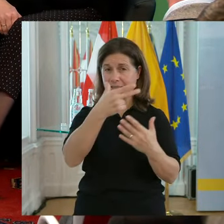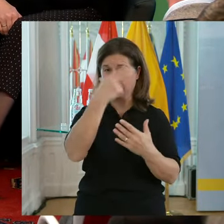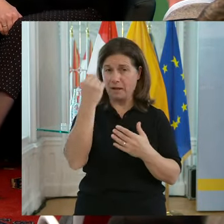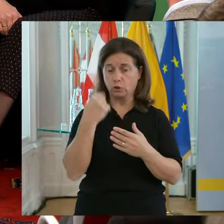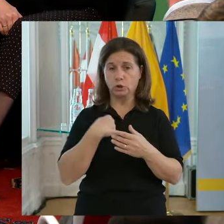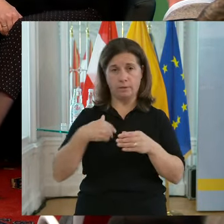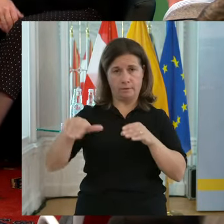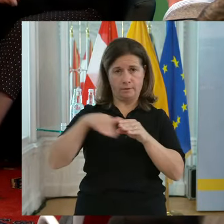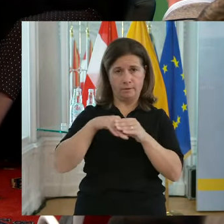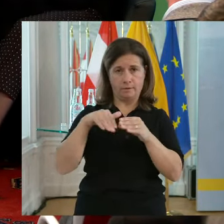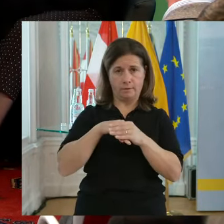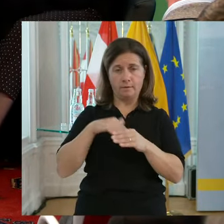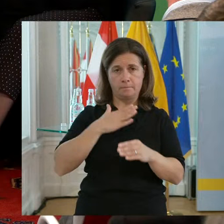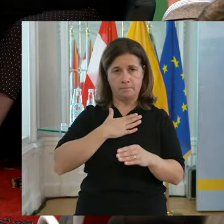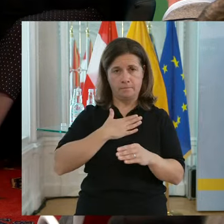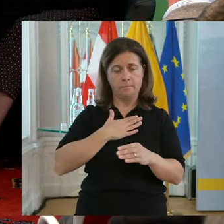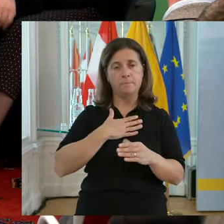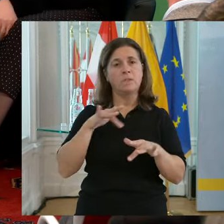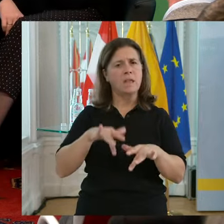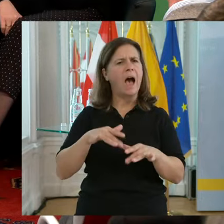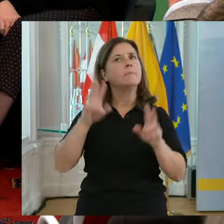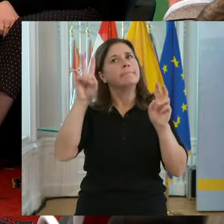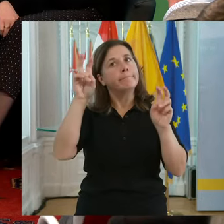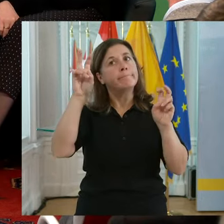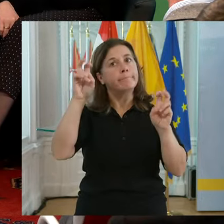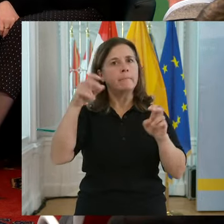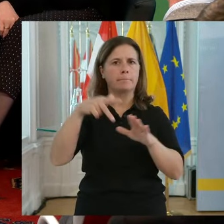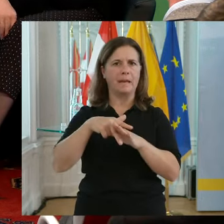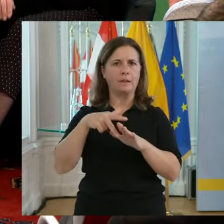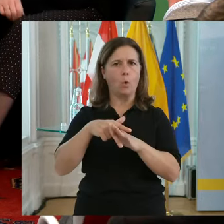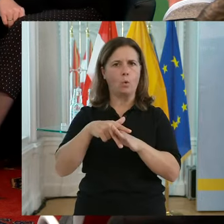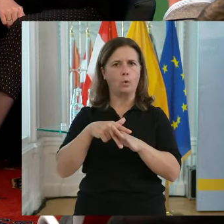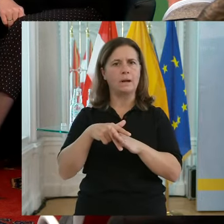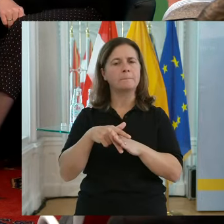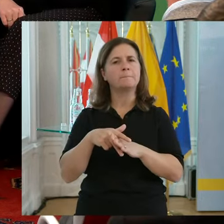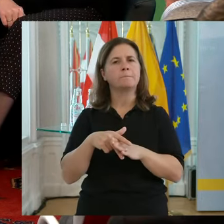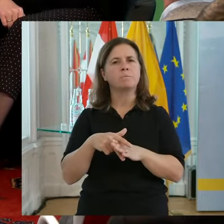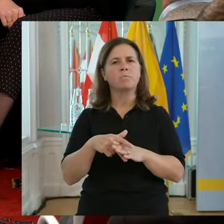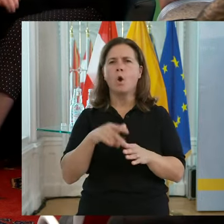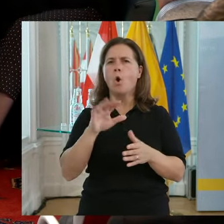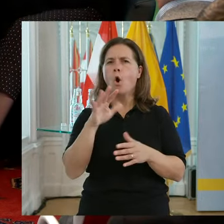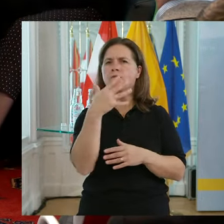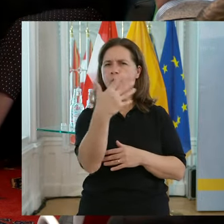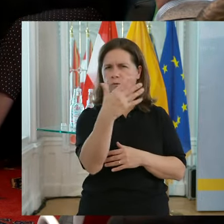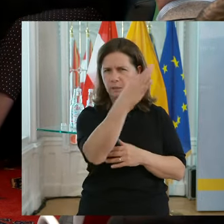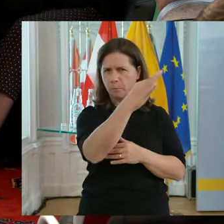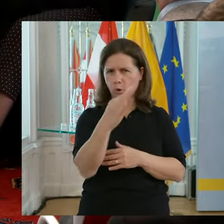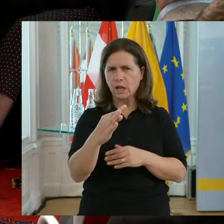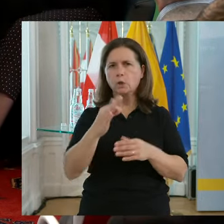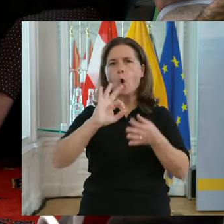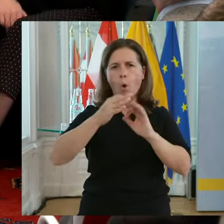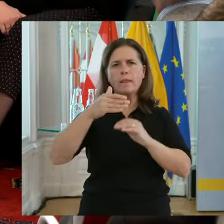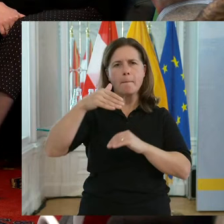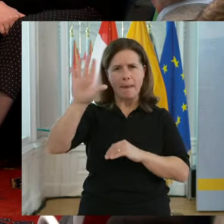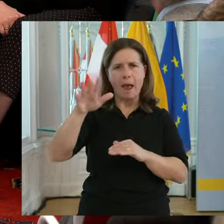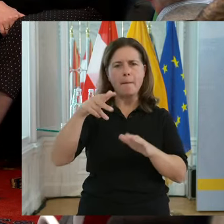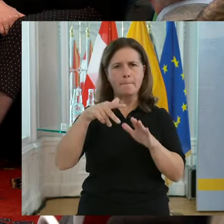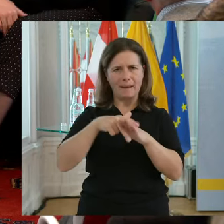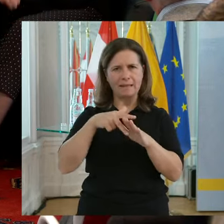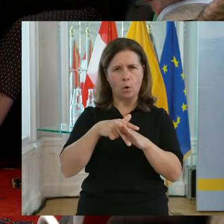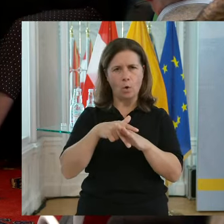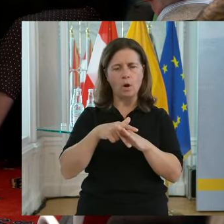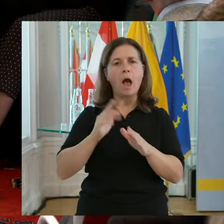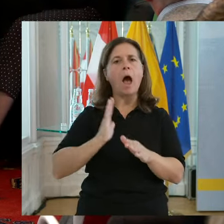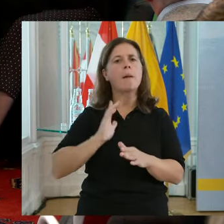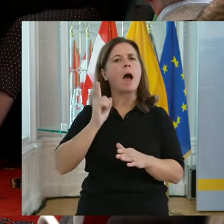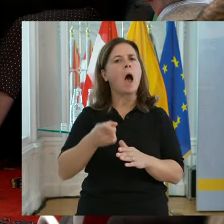uns einen quasi Behindertenstatus haben, das heißt 50% und mehr an Behinderung. Wir haben aber